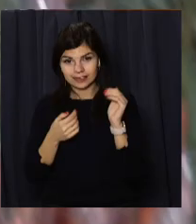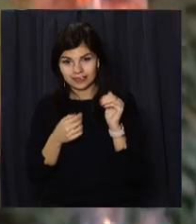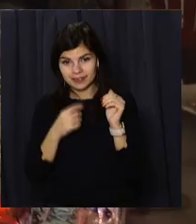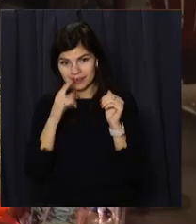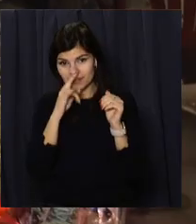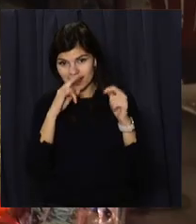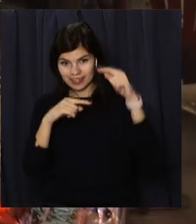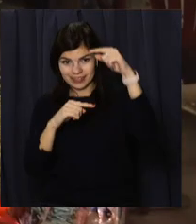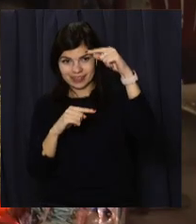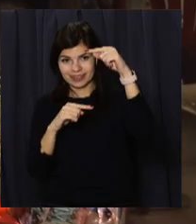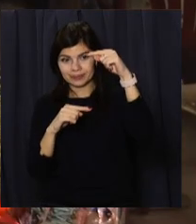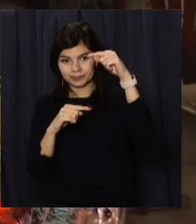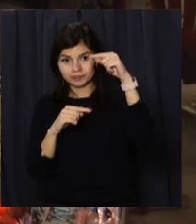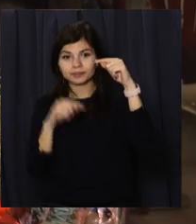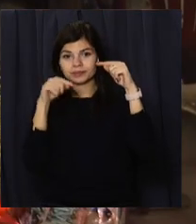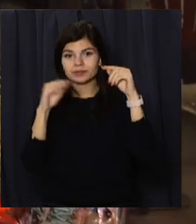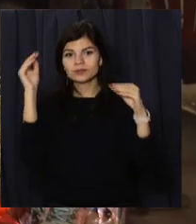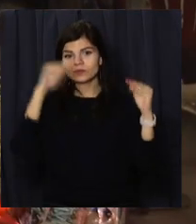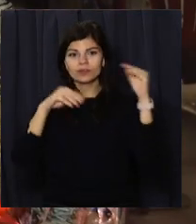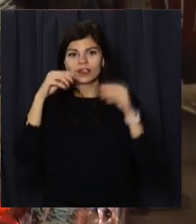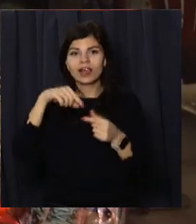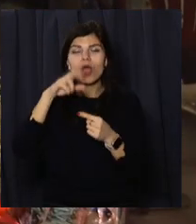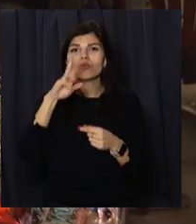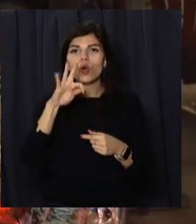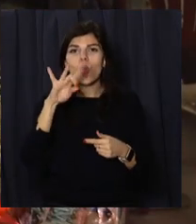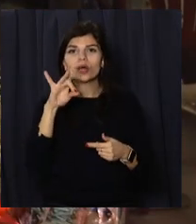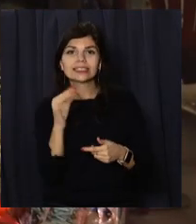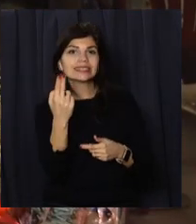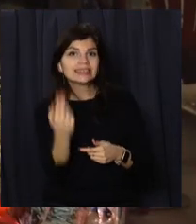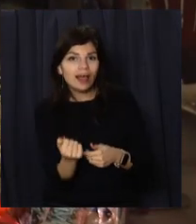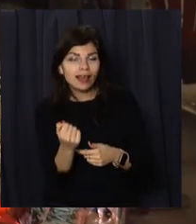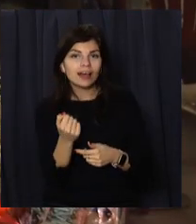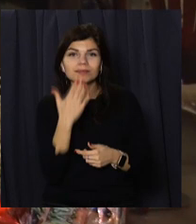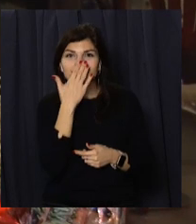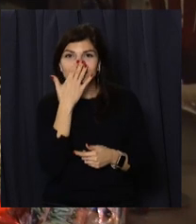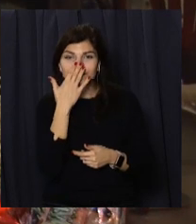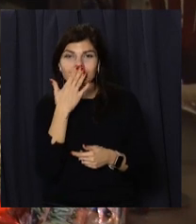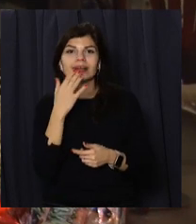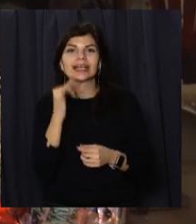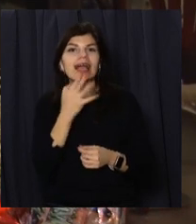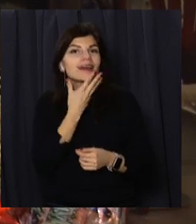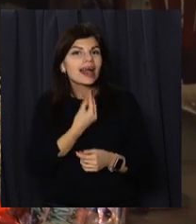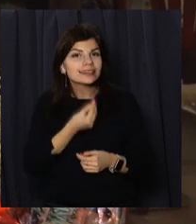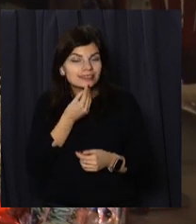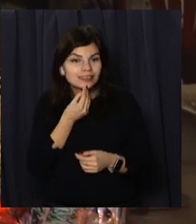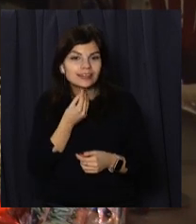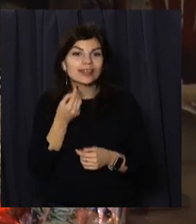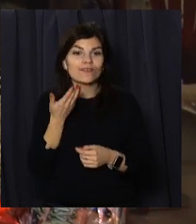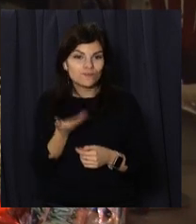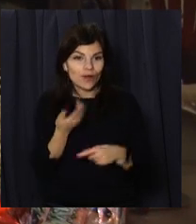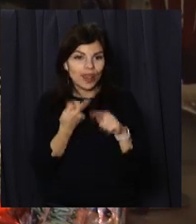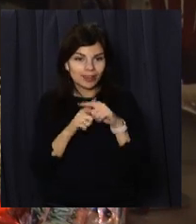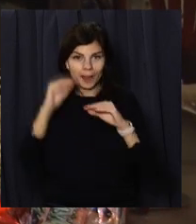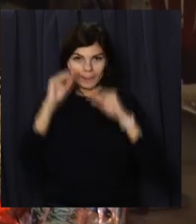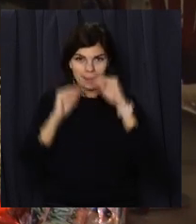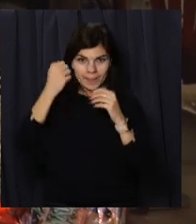палочки корицы для красоты и для аромата. И потом вот именно в это основание мы уже спокойно вставляем